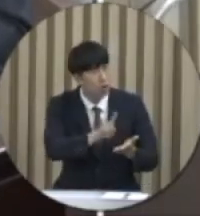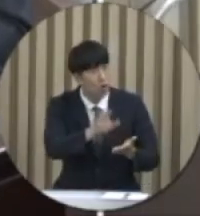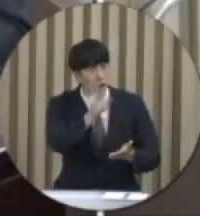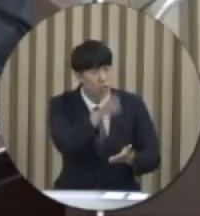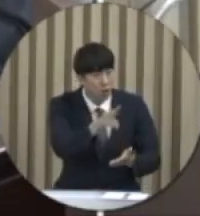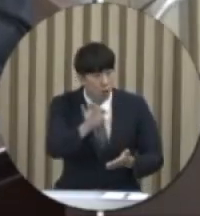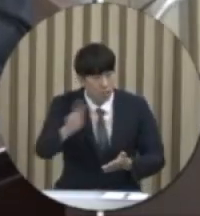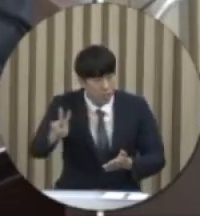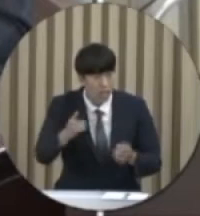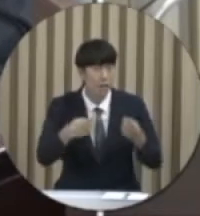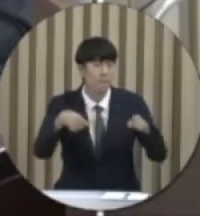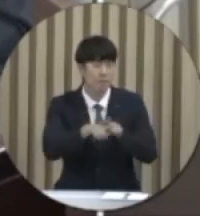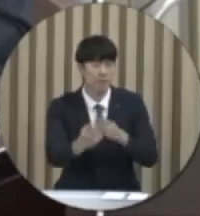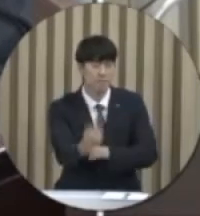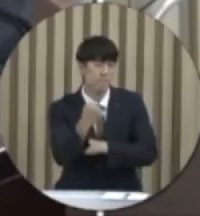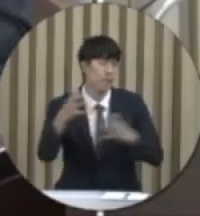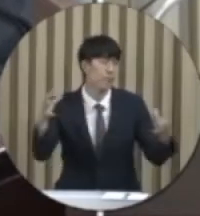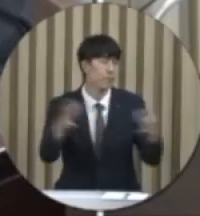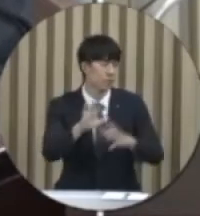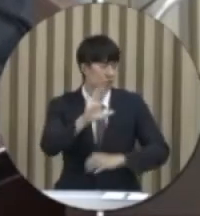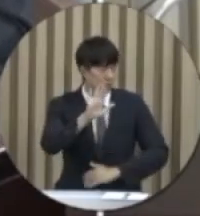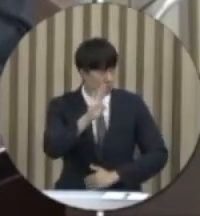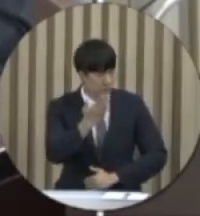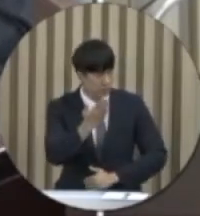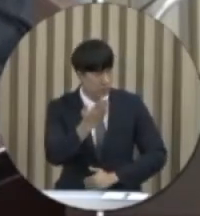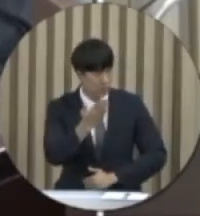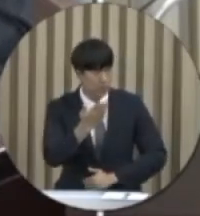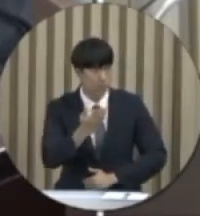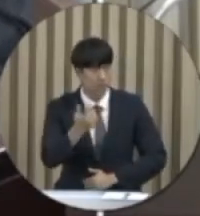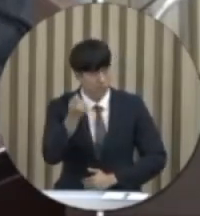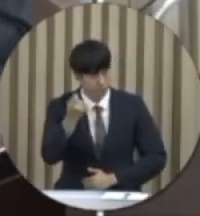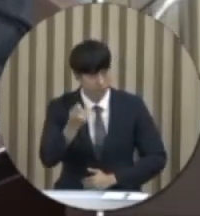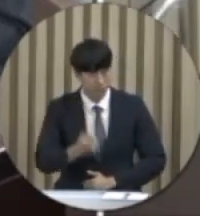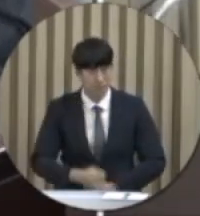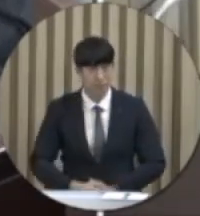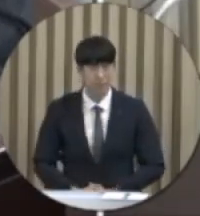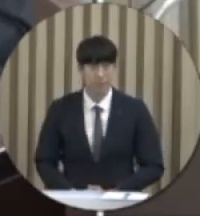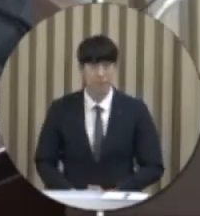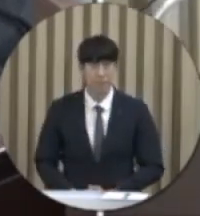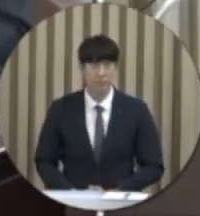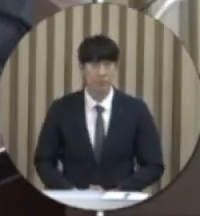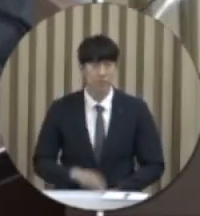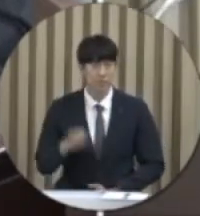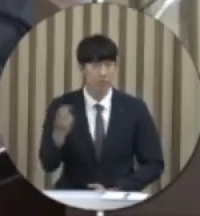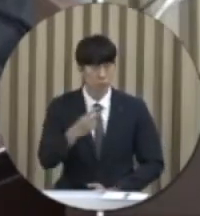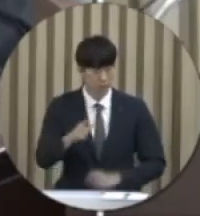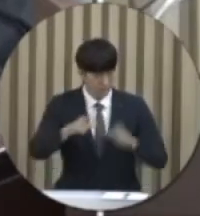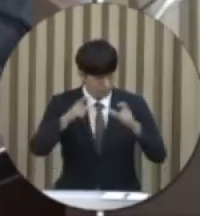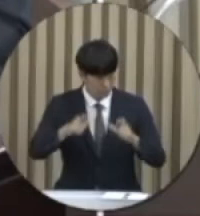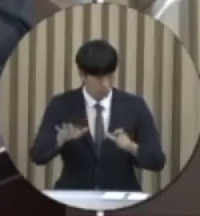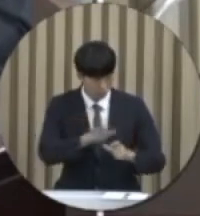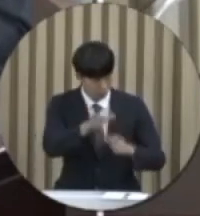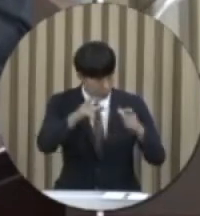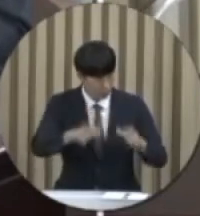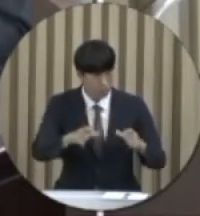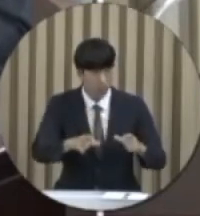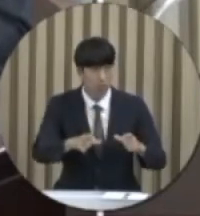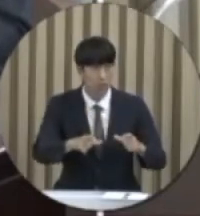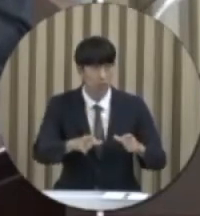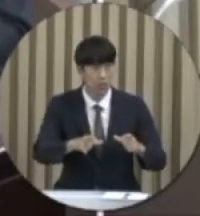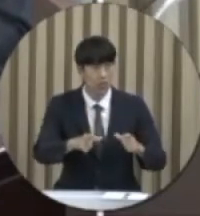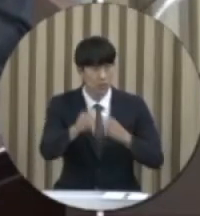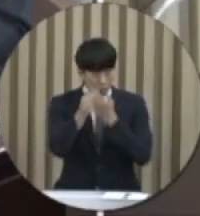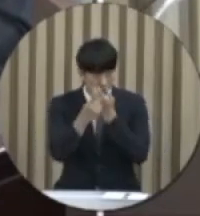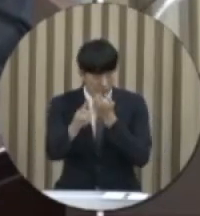여야가 함께 힘을 합쳐야 될 사안이라고 생각이 듭니다. 그리고 우리 지역구에 우리 존경하는